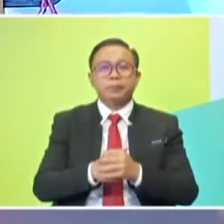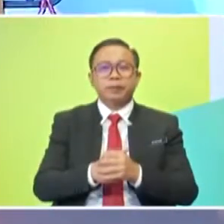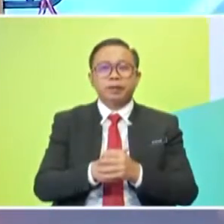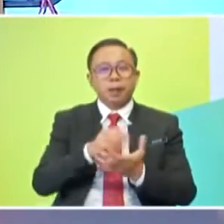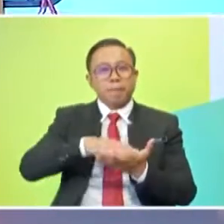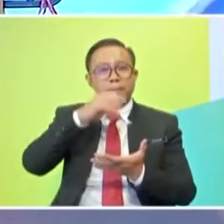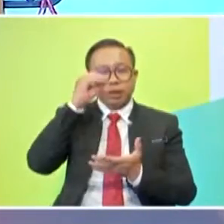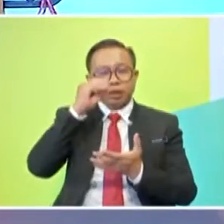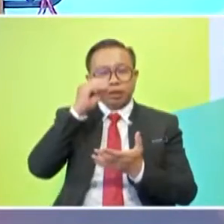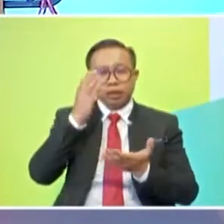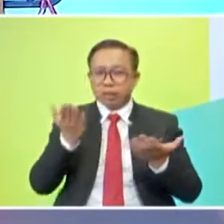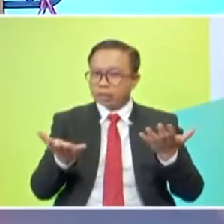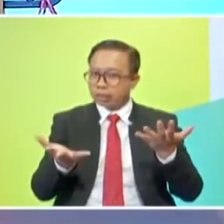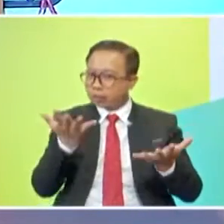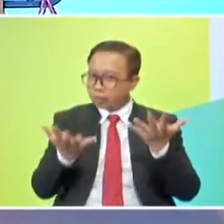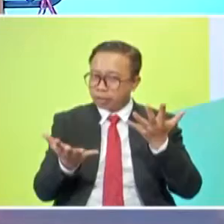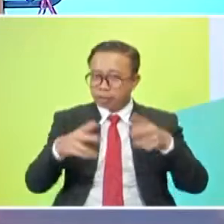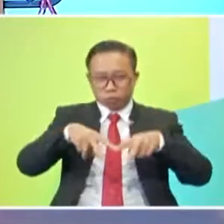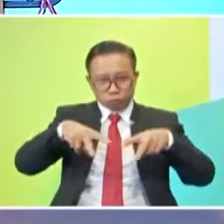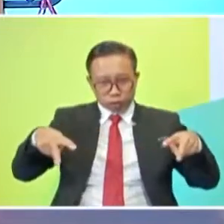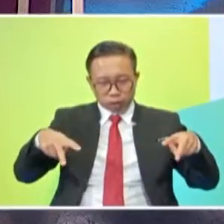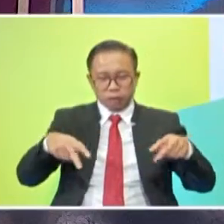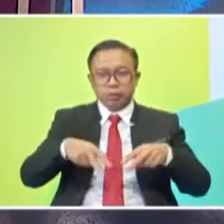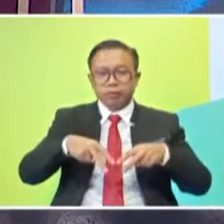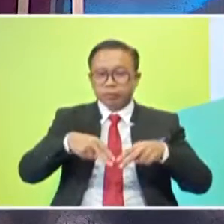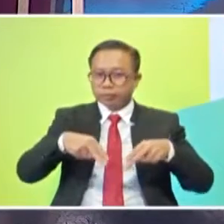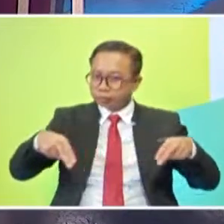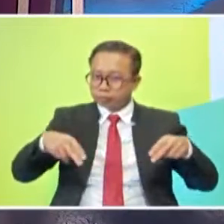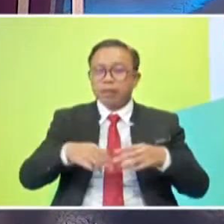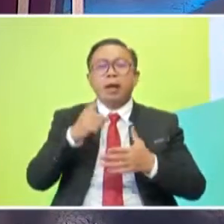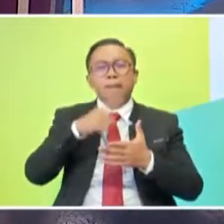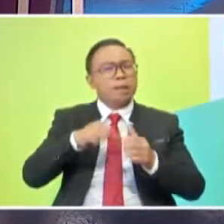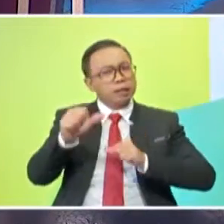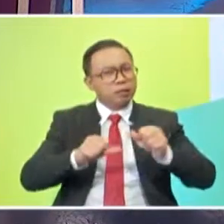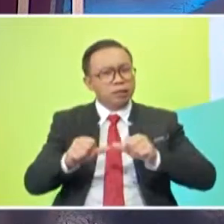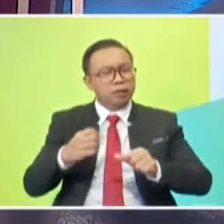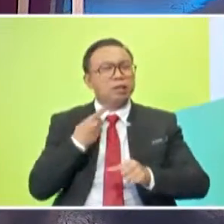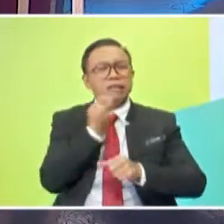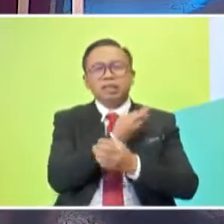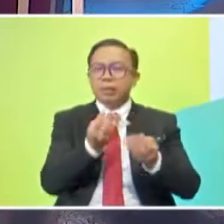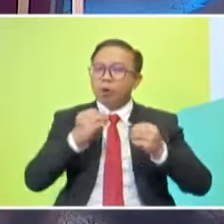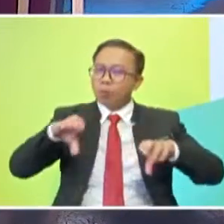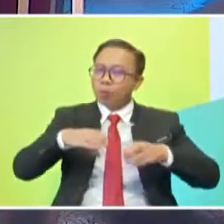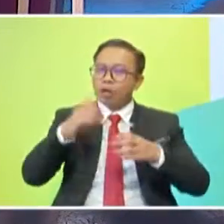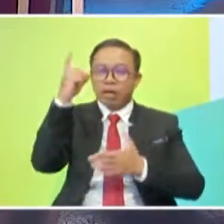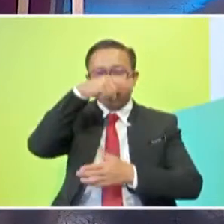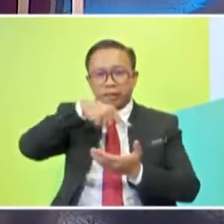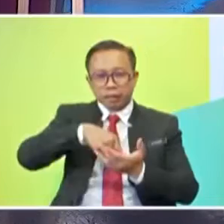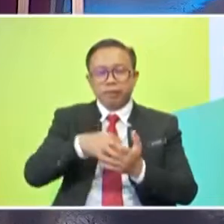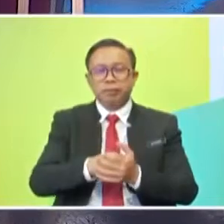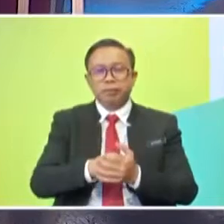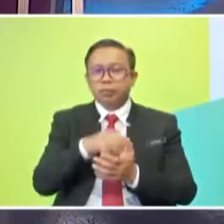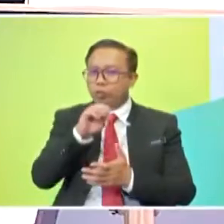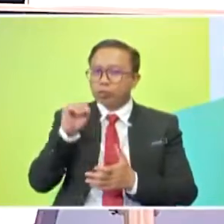enak belanja timbang dan sukai Ceko sehingga apapun itu bisa kita lakukan kali ini sego Baiklah Mira dan